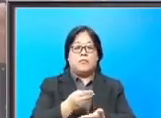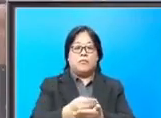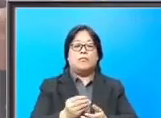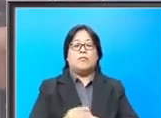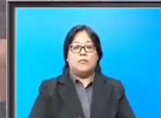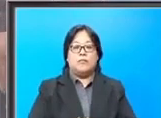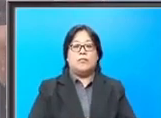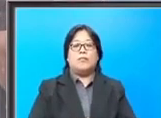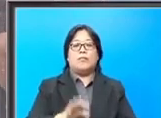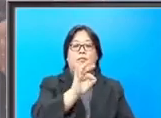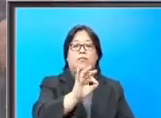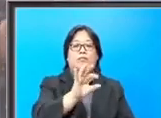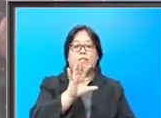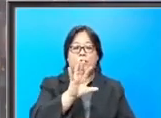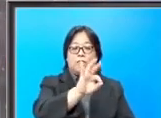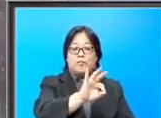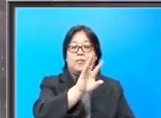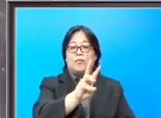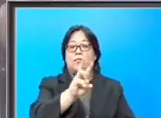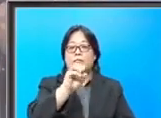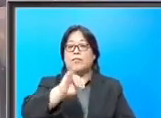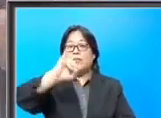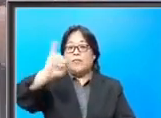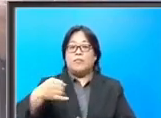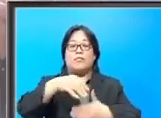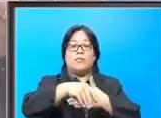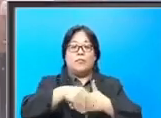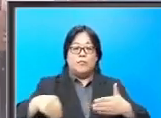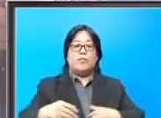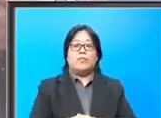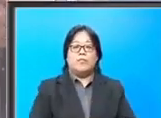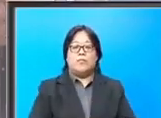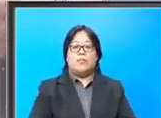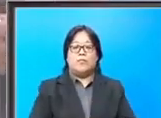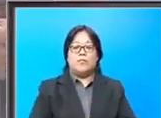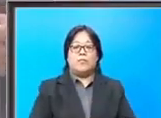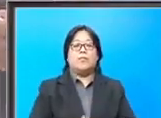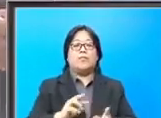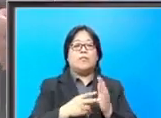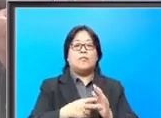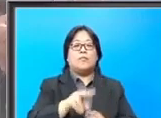sejumlah 969 juta Ringgit yaitu